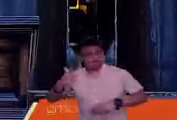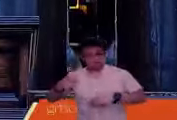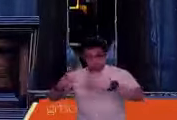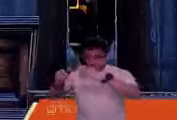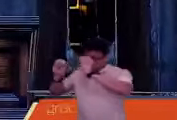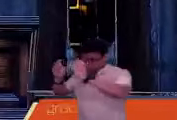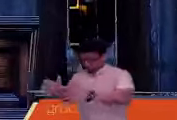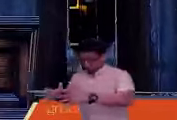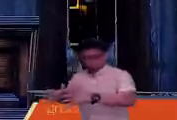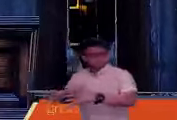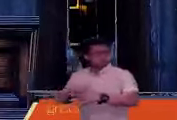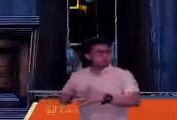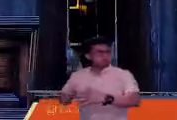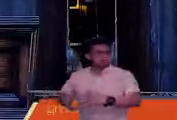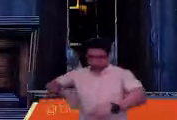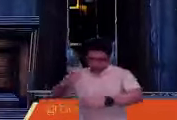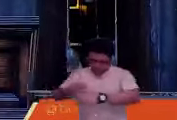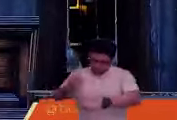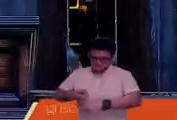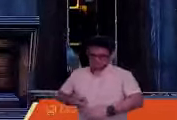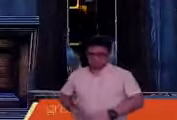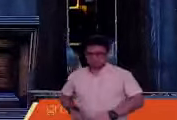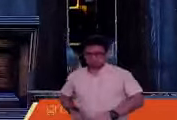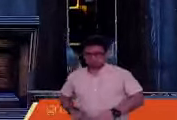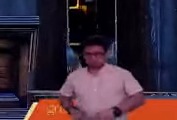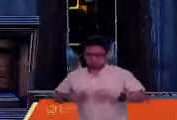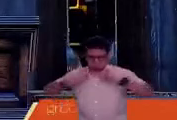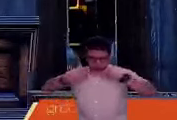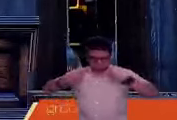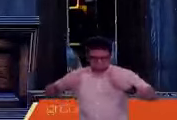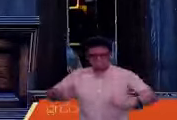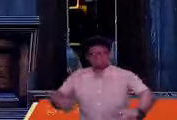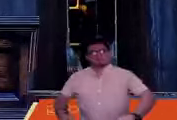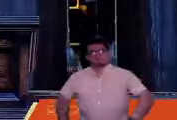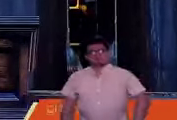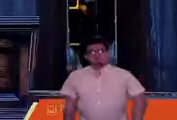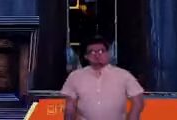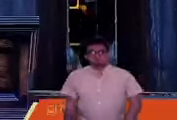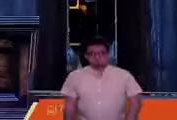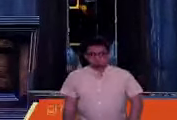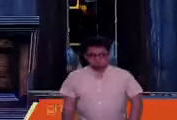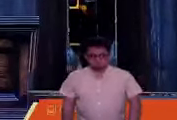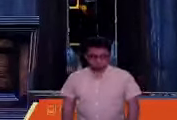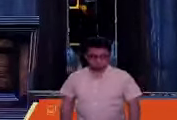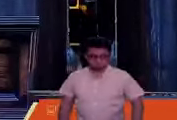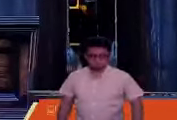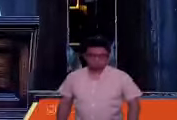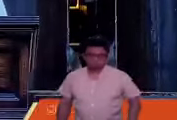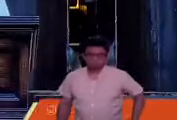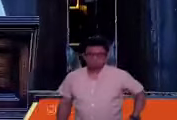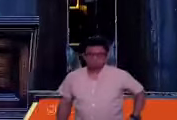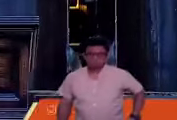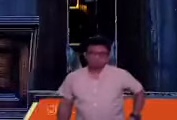teacher. Pati ang imong pronunciation, kanang sa dila ba? Ah, magkalisod-lisod na gani ko. Ako na yung